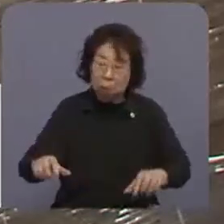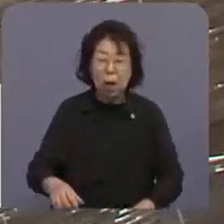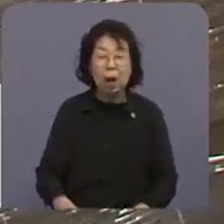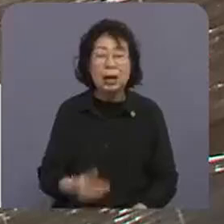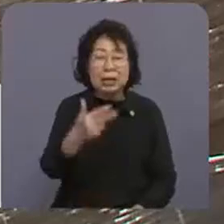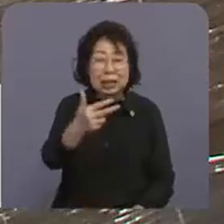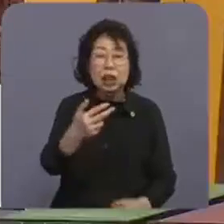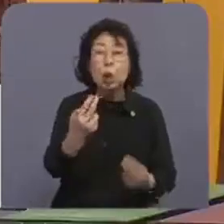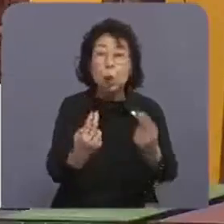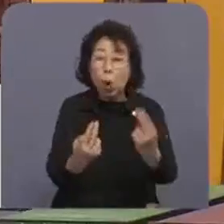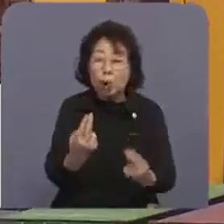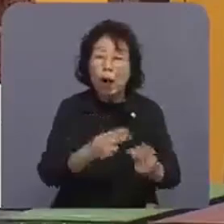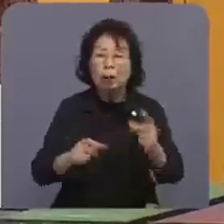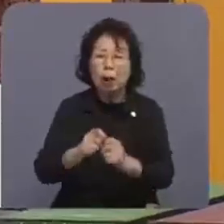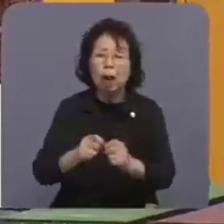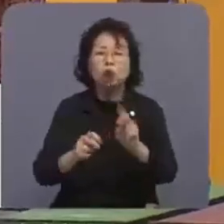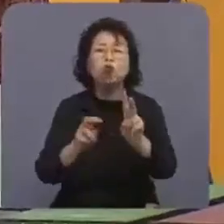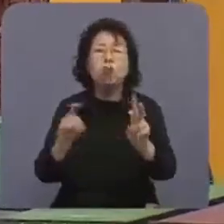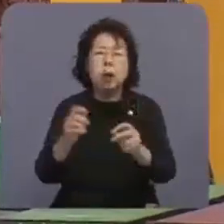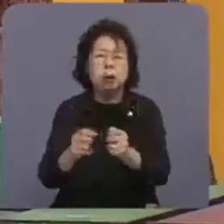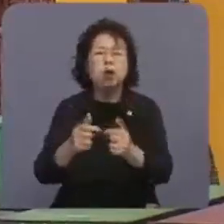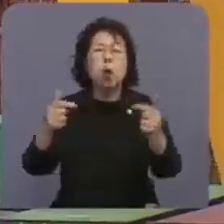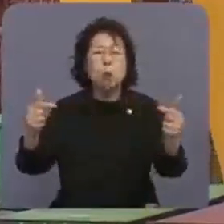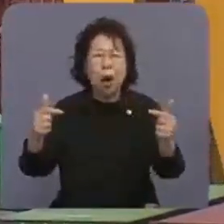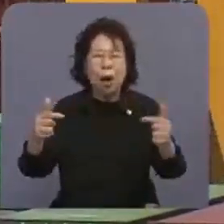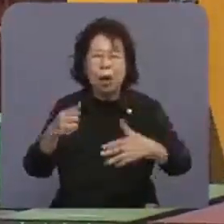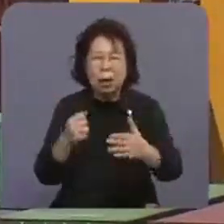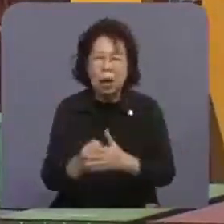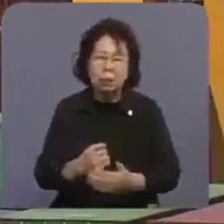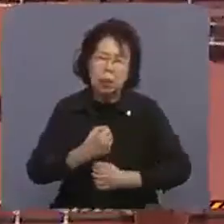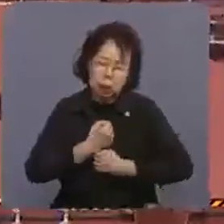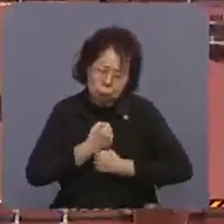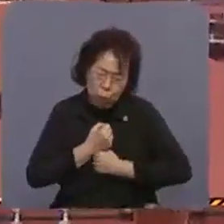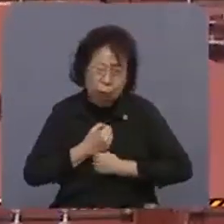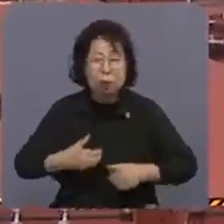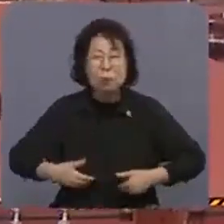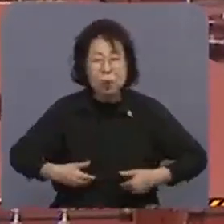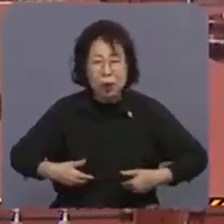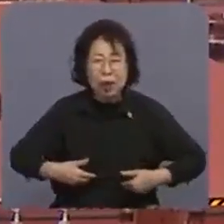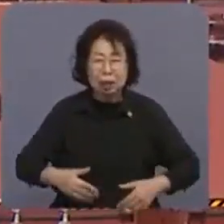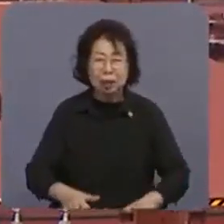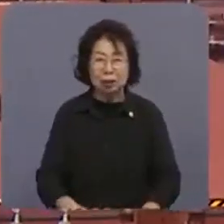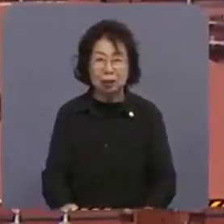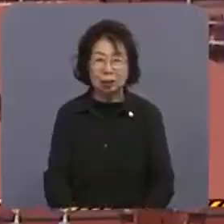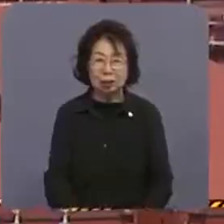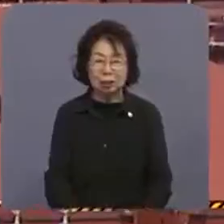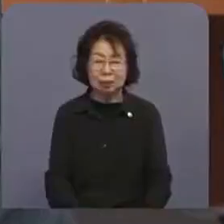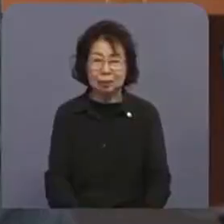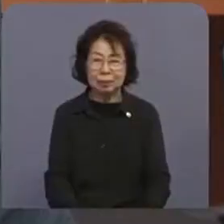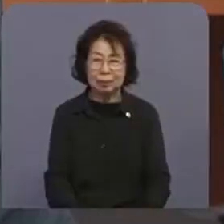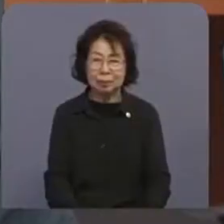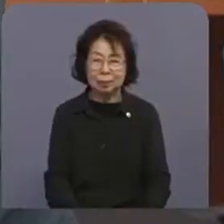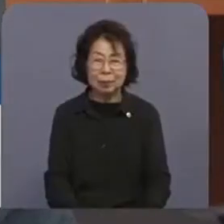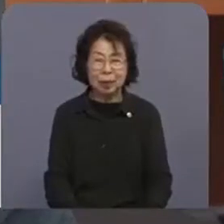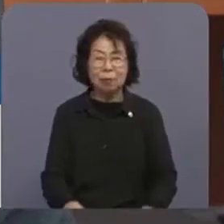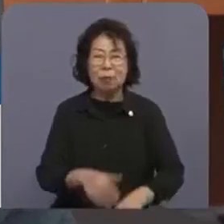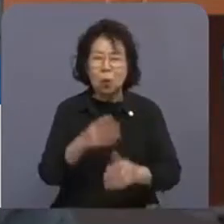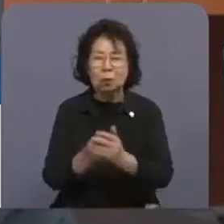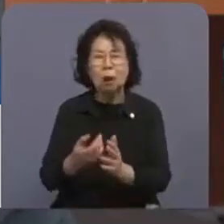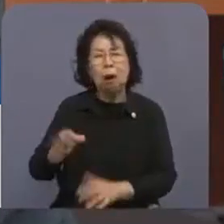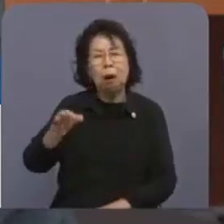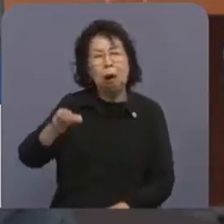7.7% 보다 두배 가량 높아 주의가 필요한 것으로 나타났습니다 이러한 모습들은 금리